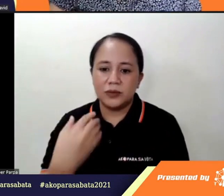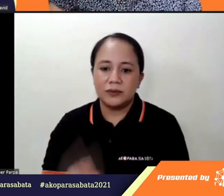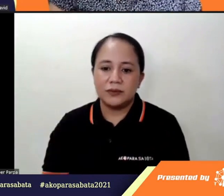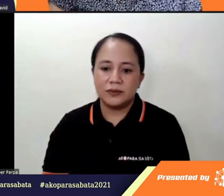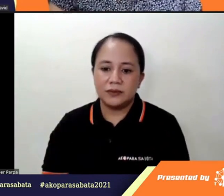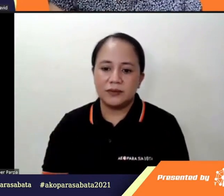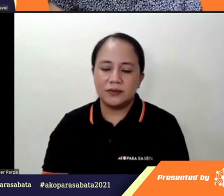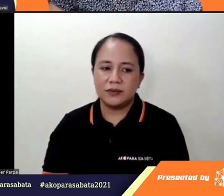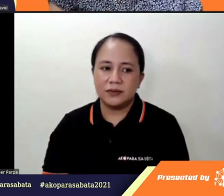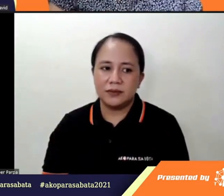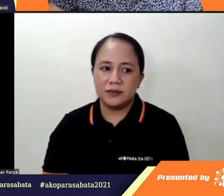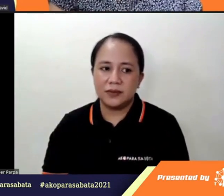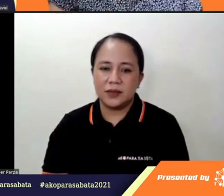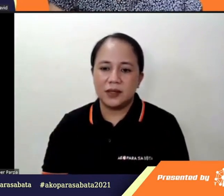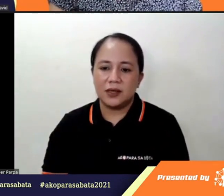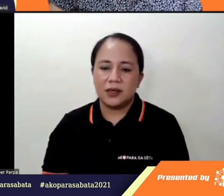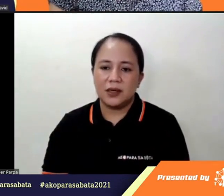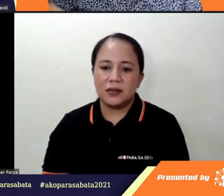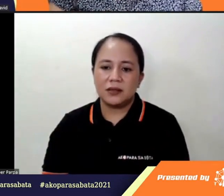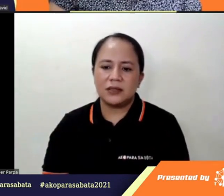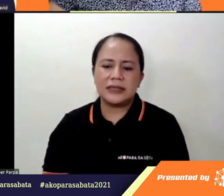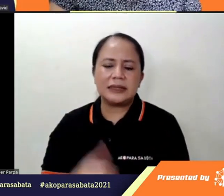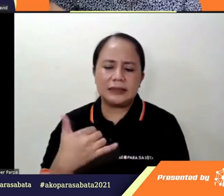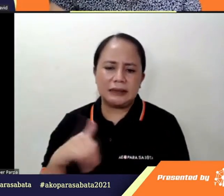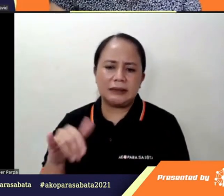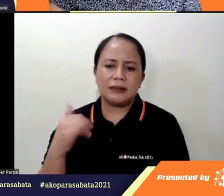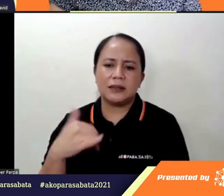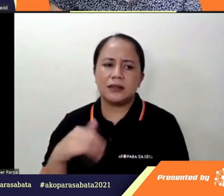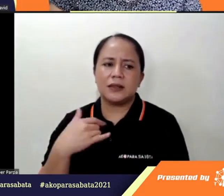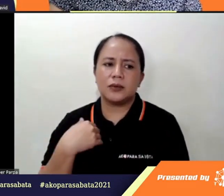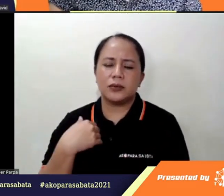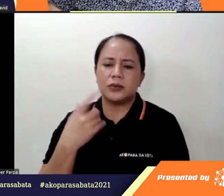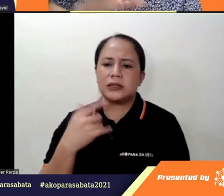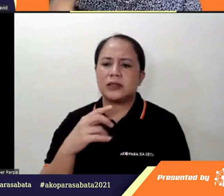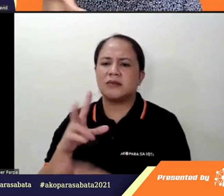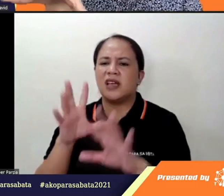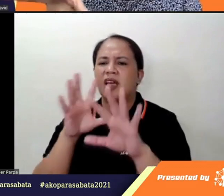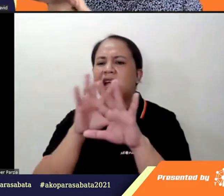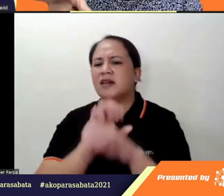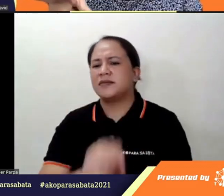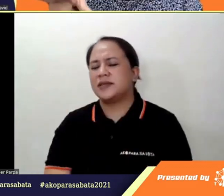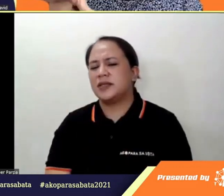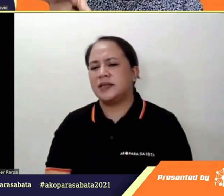Yes, medyo ano na sila, wala na sila. Parang routine na lang.